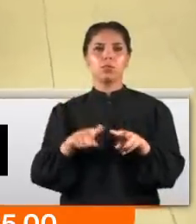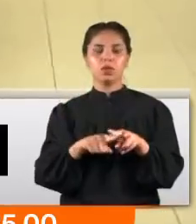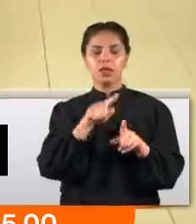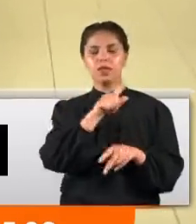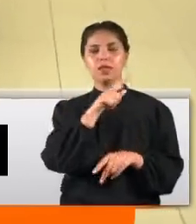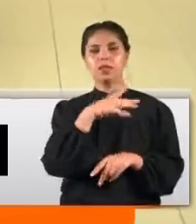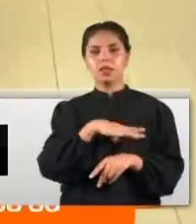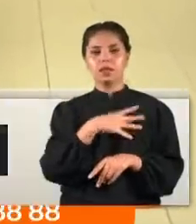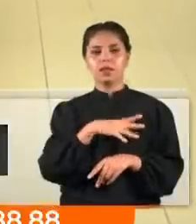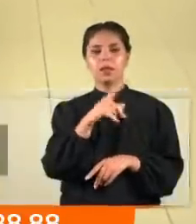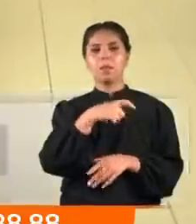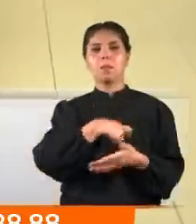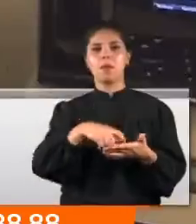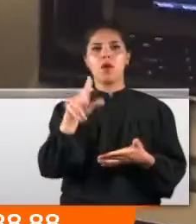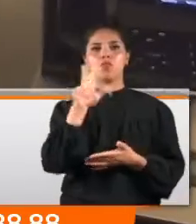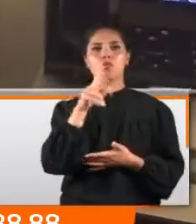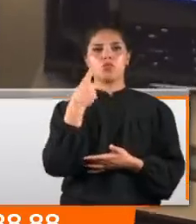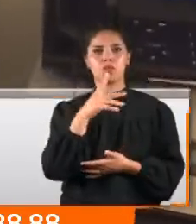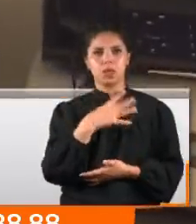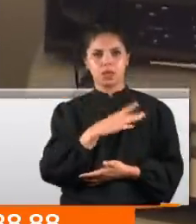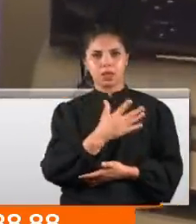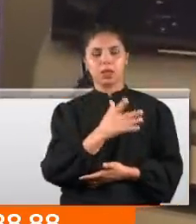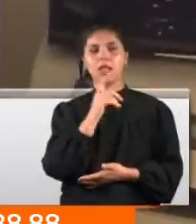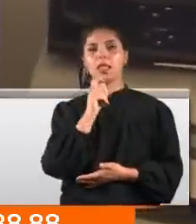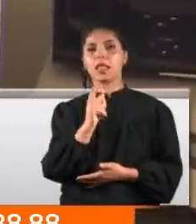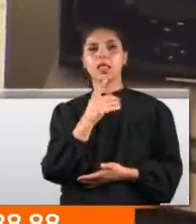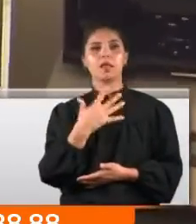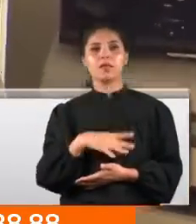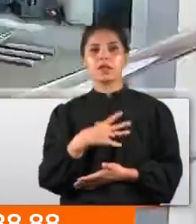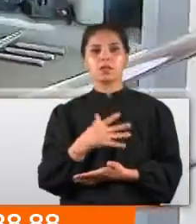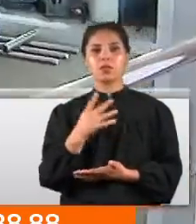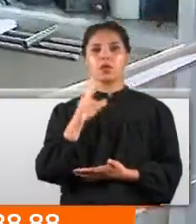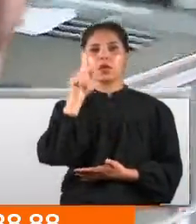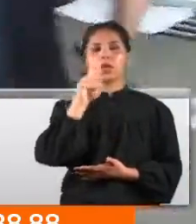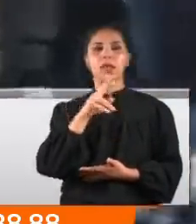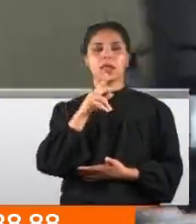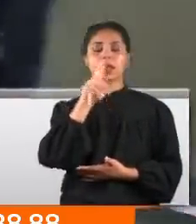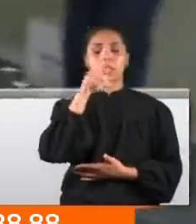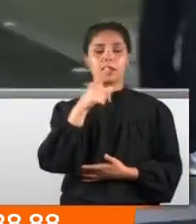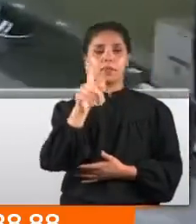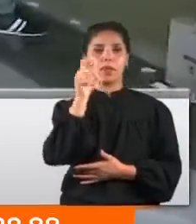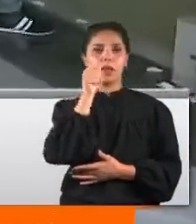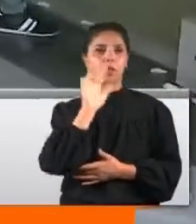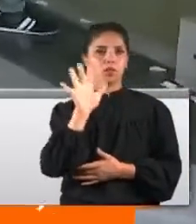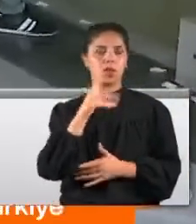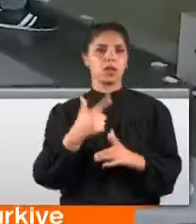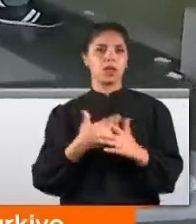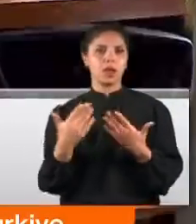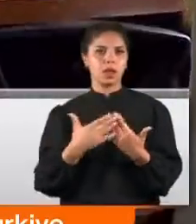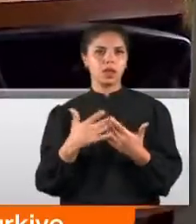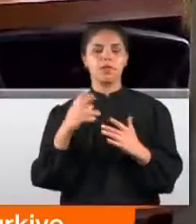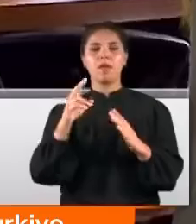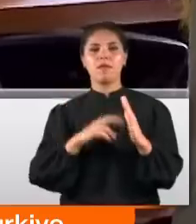22 bin lira yerine 30 bin liralık taban ücret. Talepler arasında ayrıca aylık 7.650 lira kira yardımı, gelir